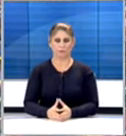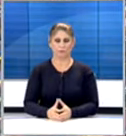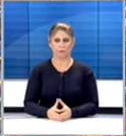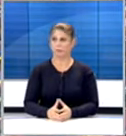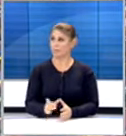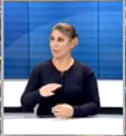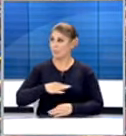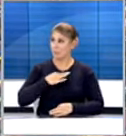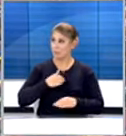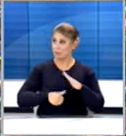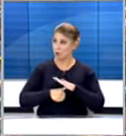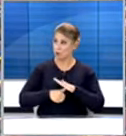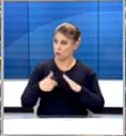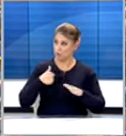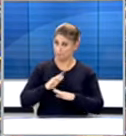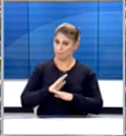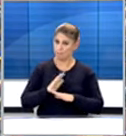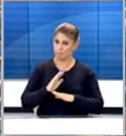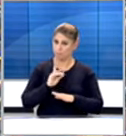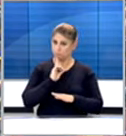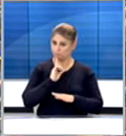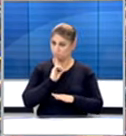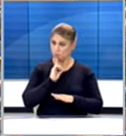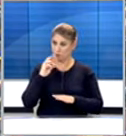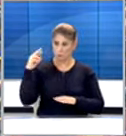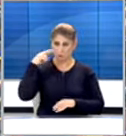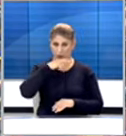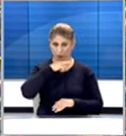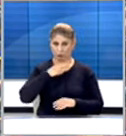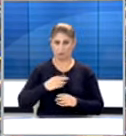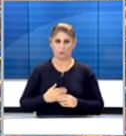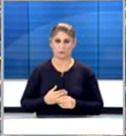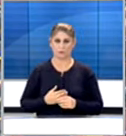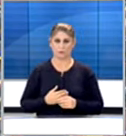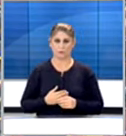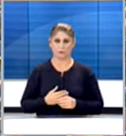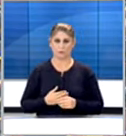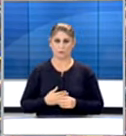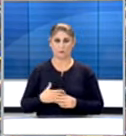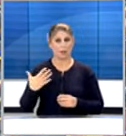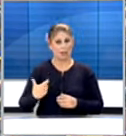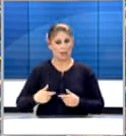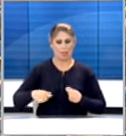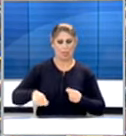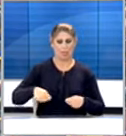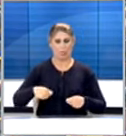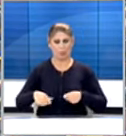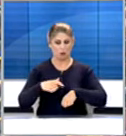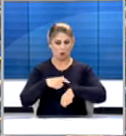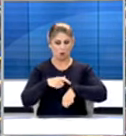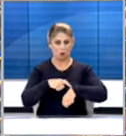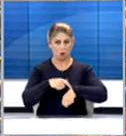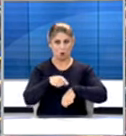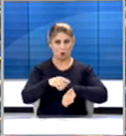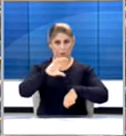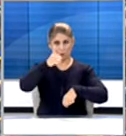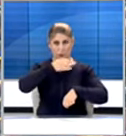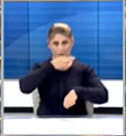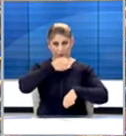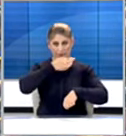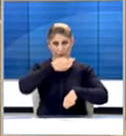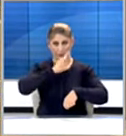Κύριε Πρόεδρε, μην το χαλάσουμε το πρόγραμμα. Όπως ο Πρωθυπουργός έχει την ευελιξία να μεταφέρει χώρο από την πρωτομελία